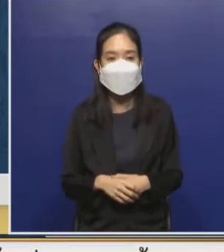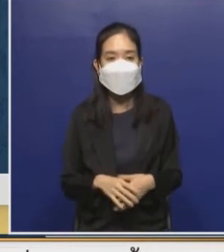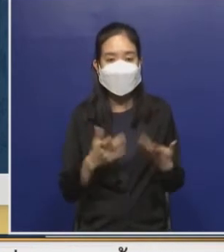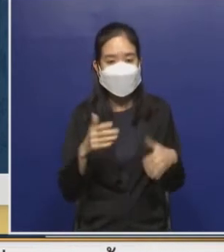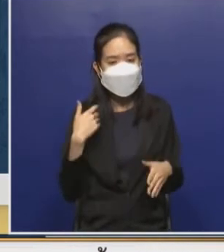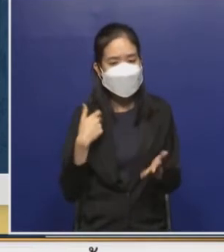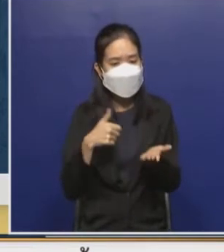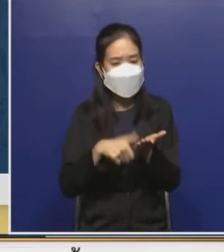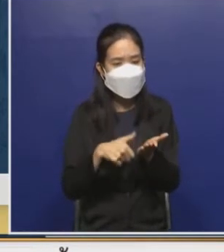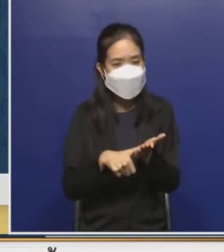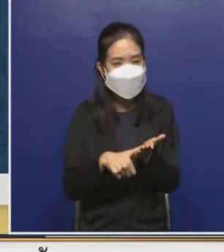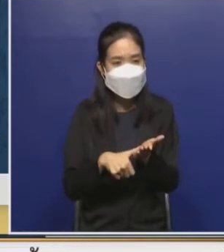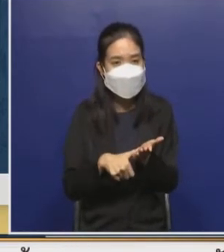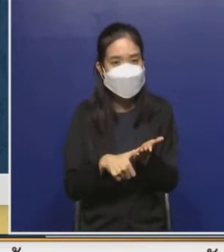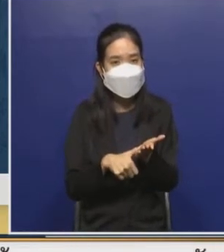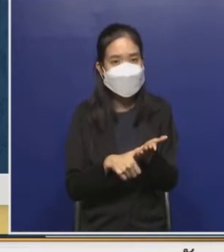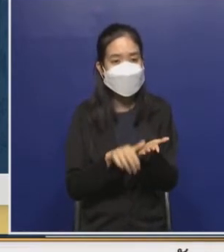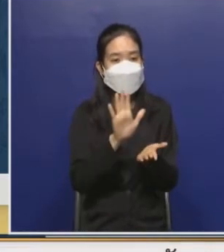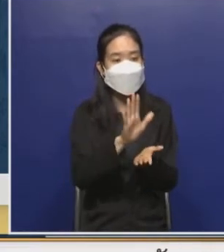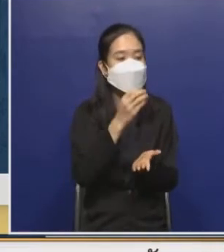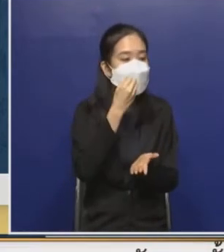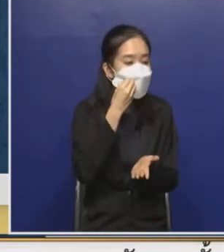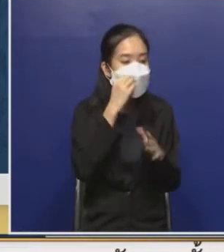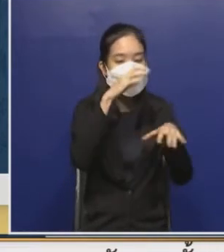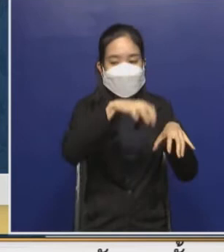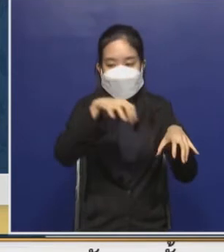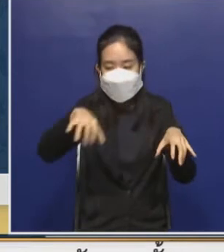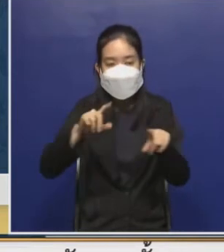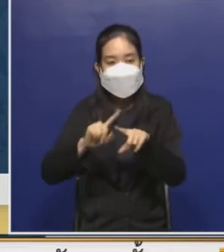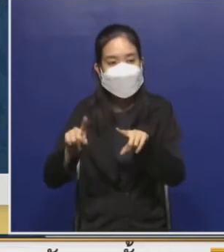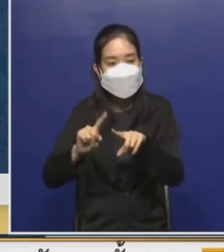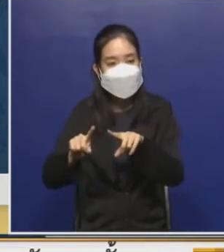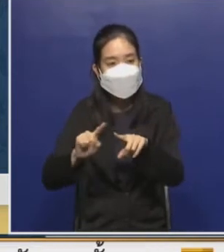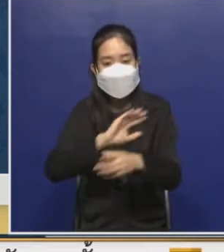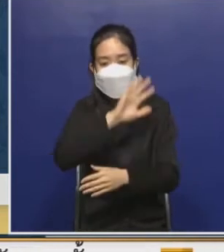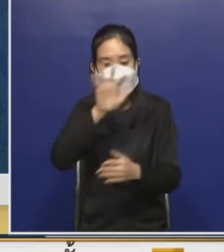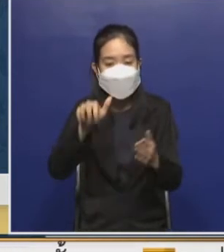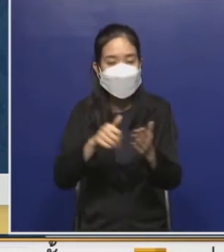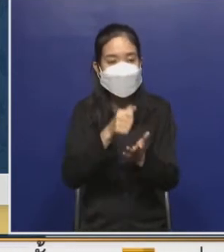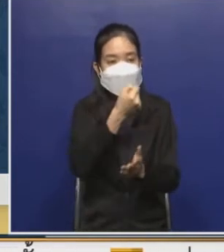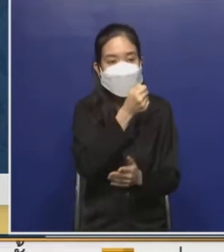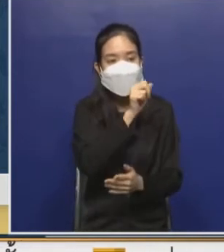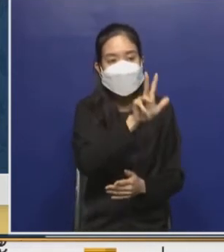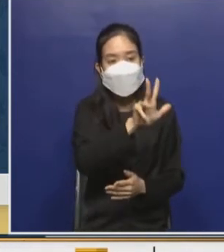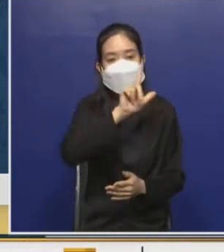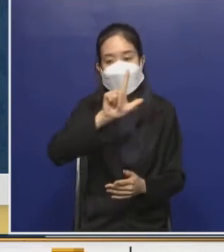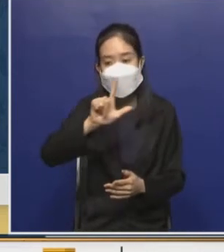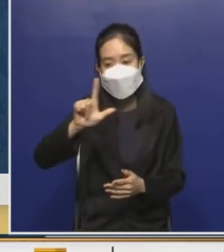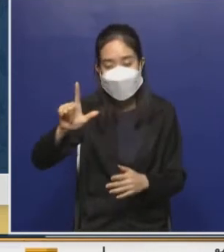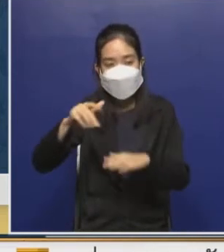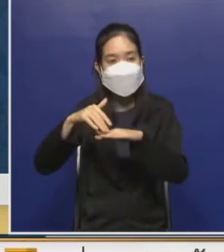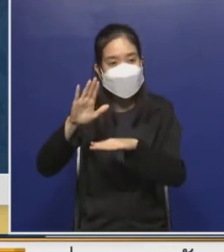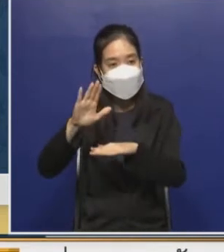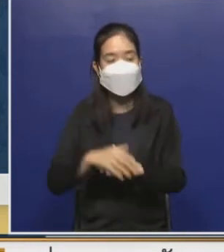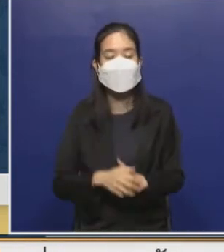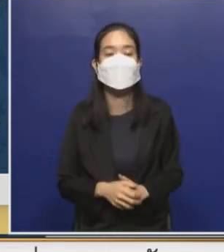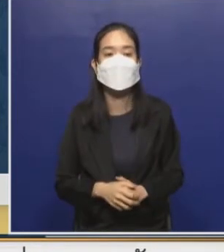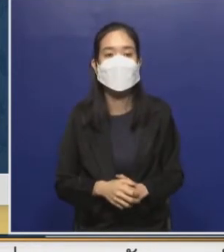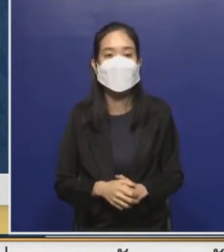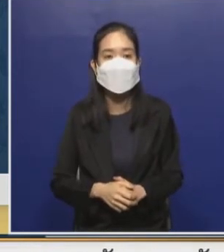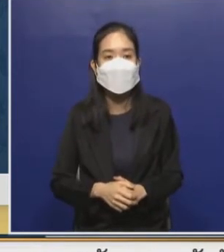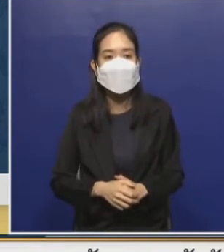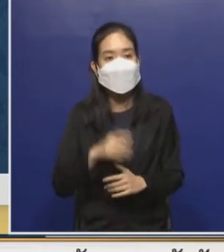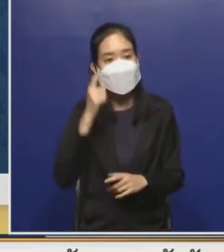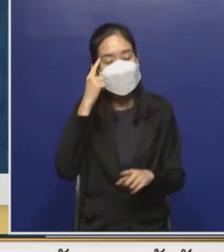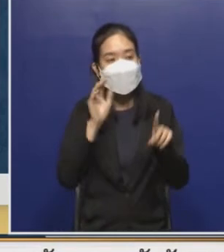มหนีคู่เรือนของปชาชนอีก 13 ล้านล้านซึ่คิเป็น 86.6% ข